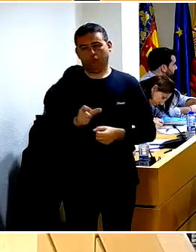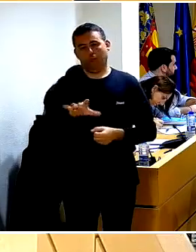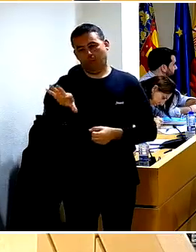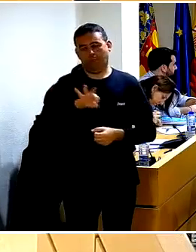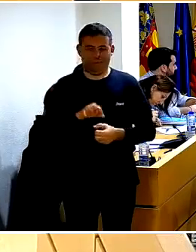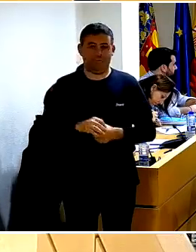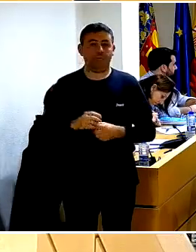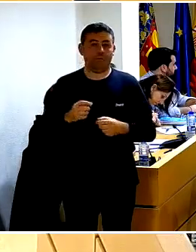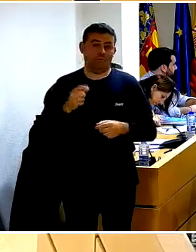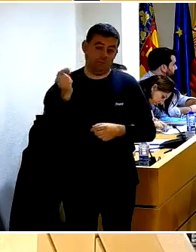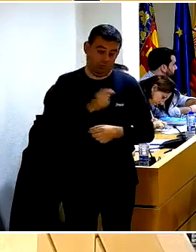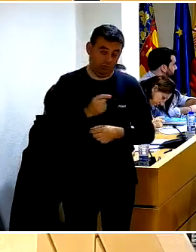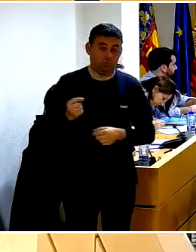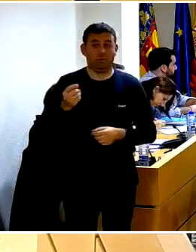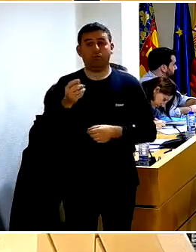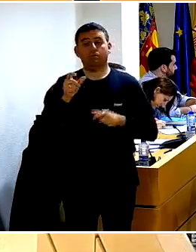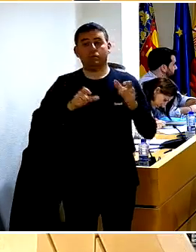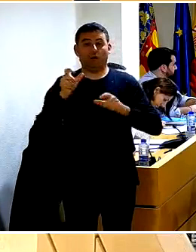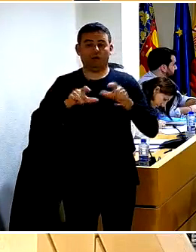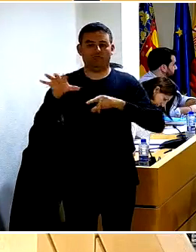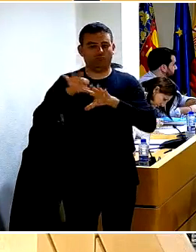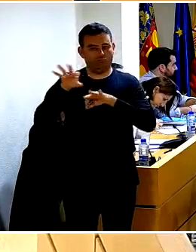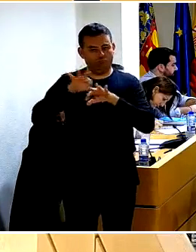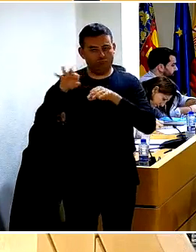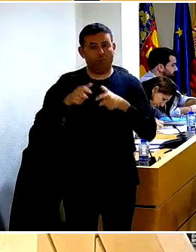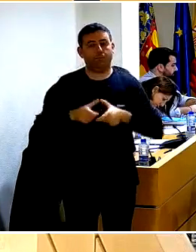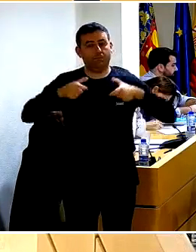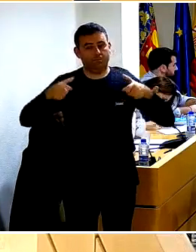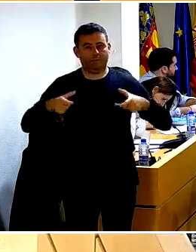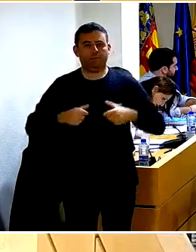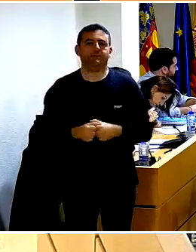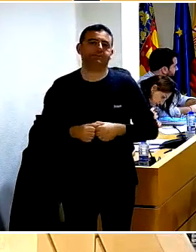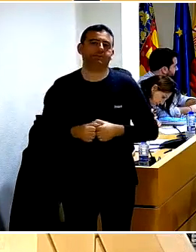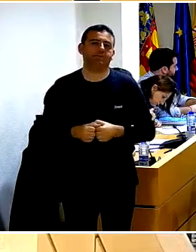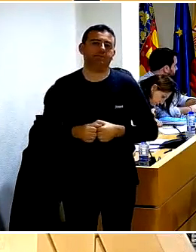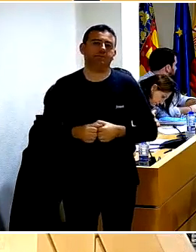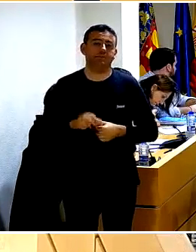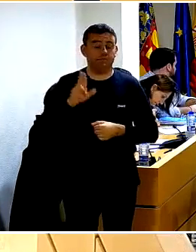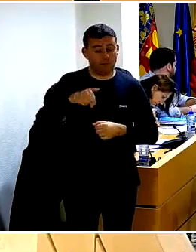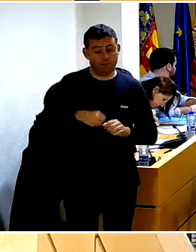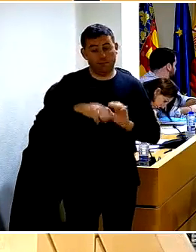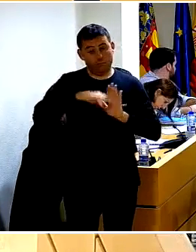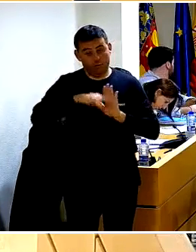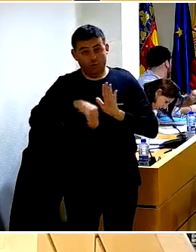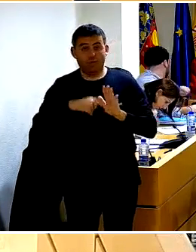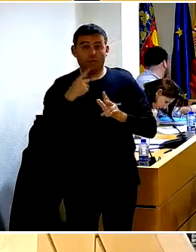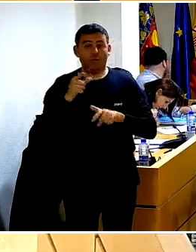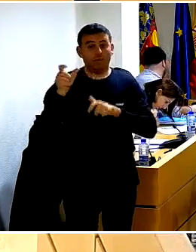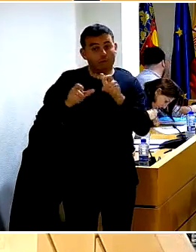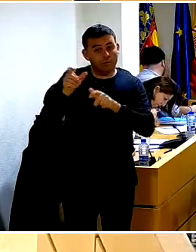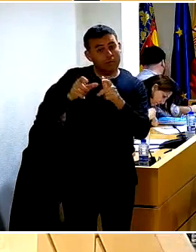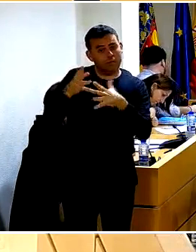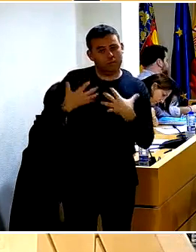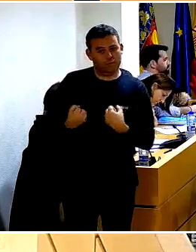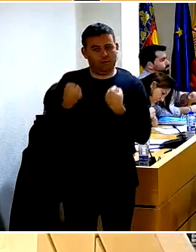i reforcen els serveis de l'empresa pública que, conjuntament amb la consolidació de programes de reforç de la plantilla amb 7 contractes de